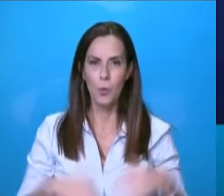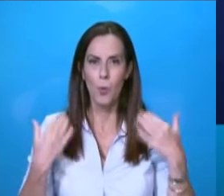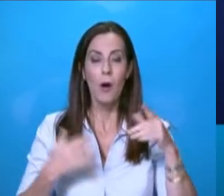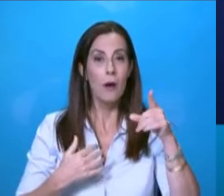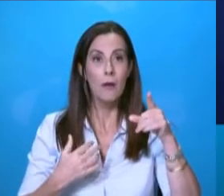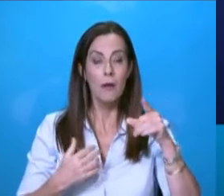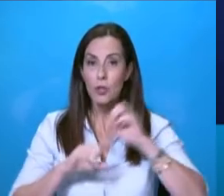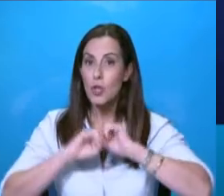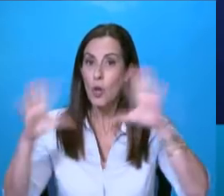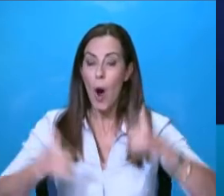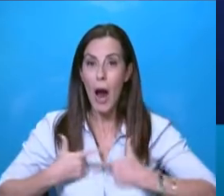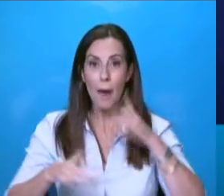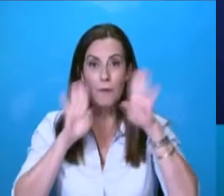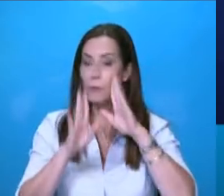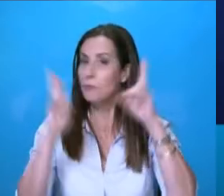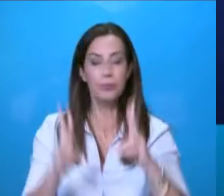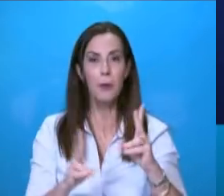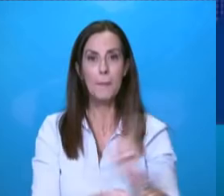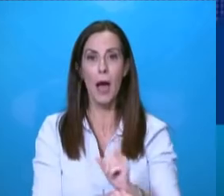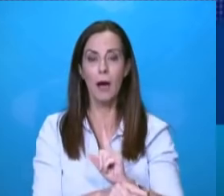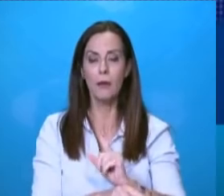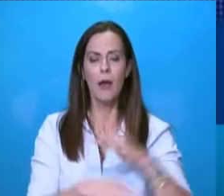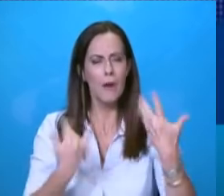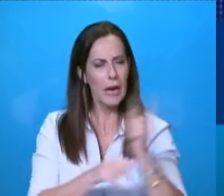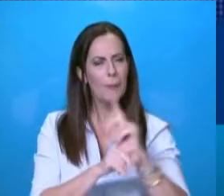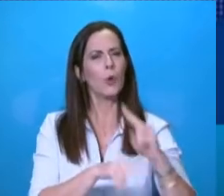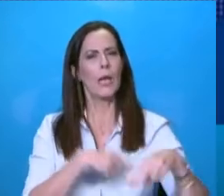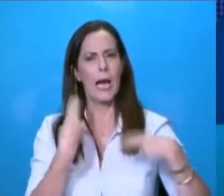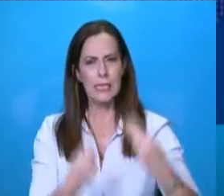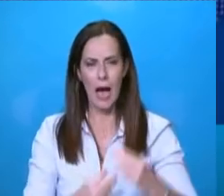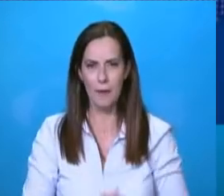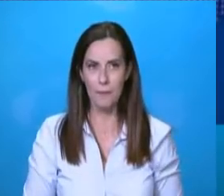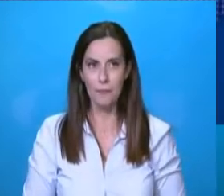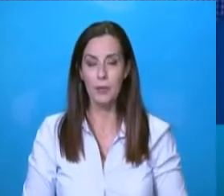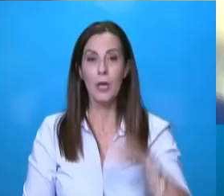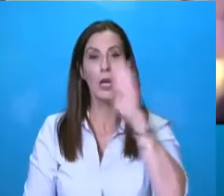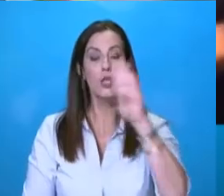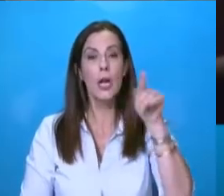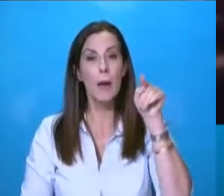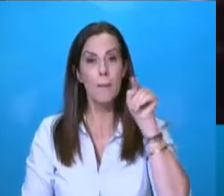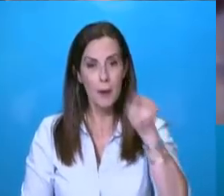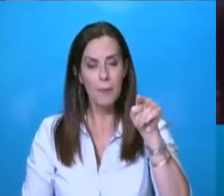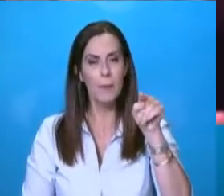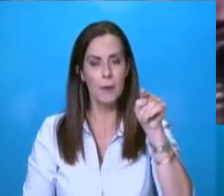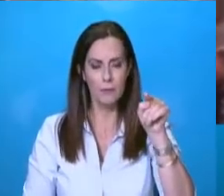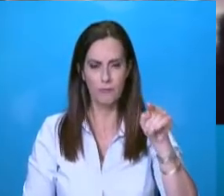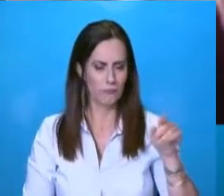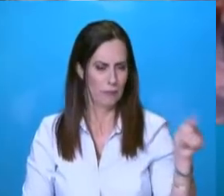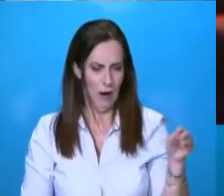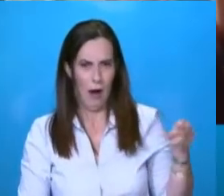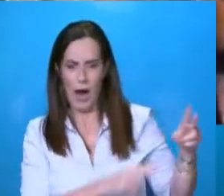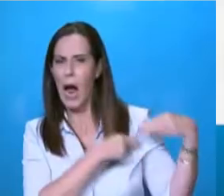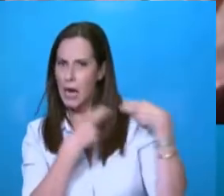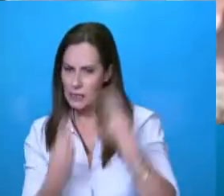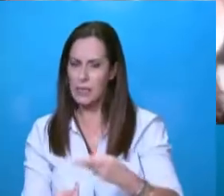השידור החי בפייסבוק הופסק כמעט מיד וחודש דקות לאחר מכן, כאשר ראש הממשלה יצא מהמרחב המוגן